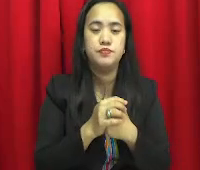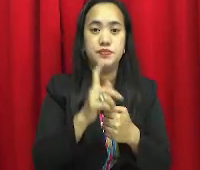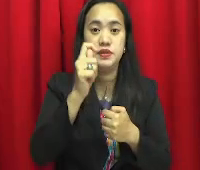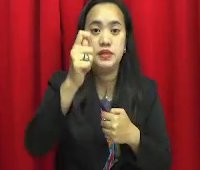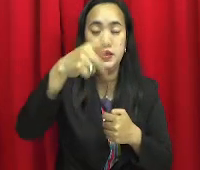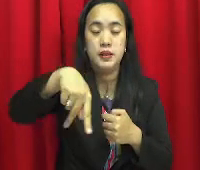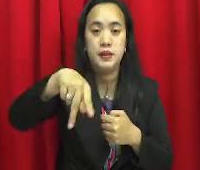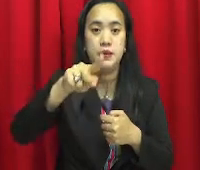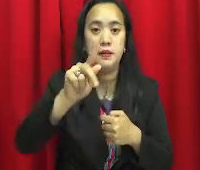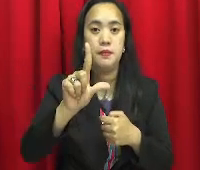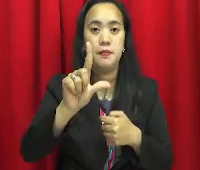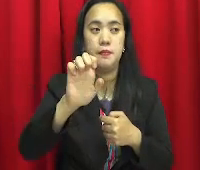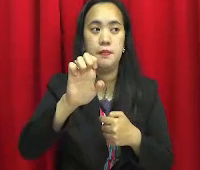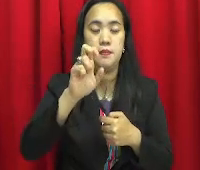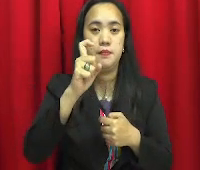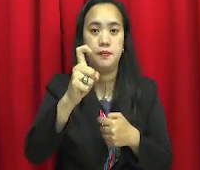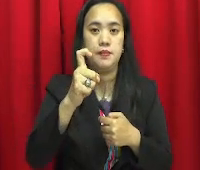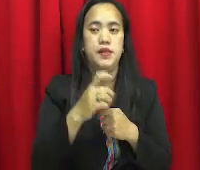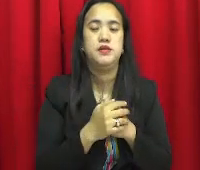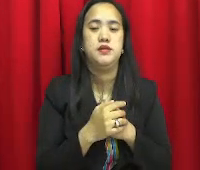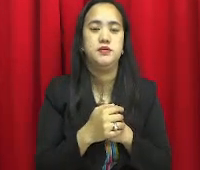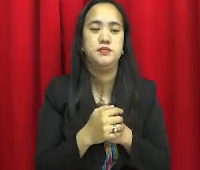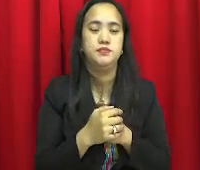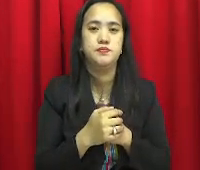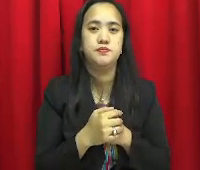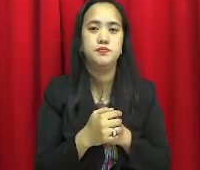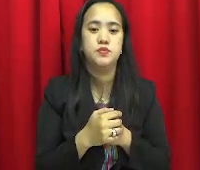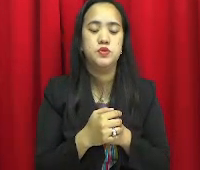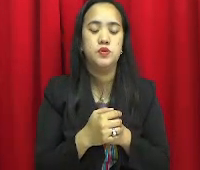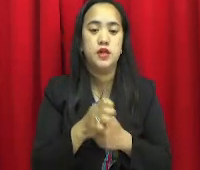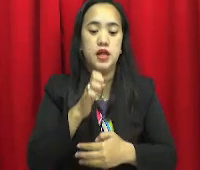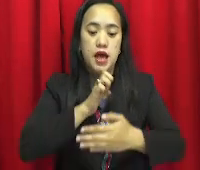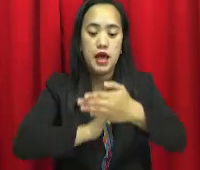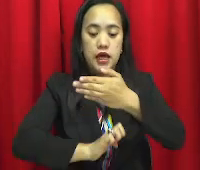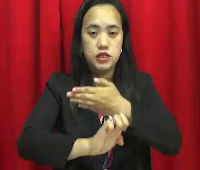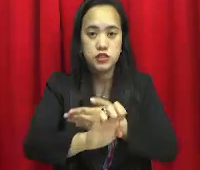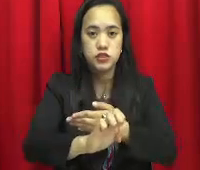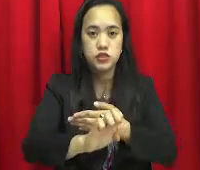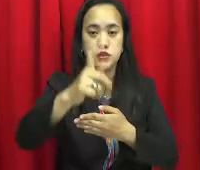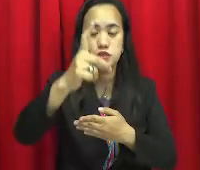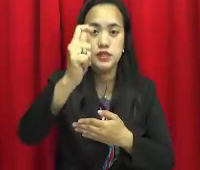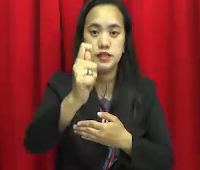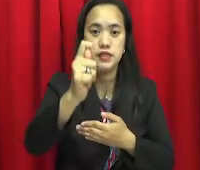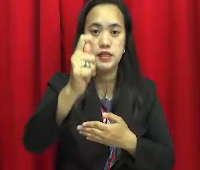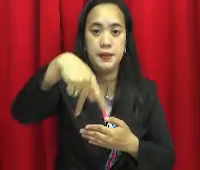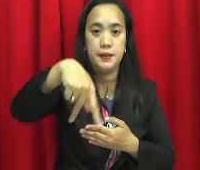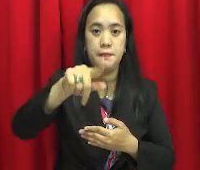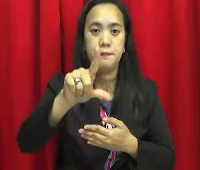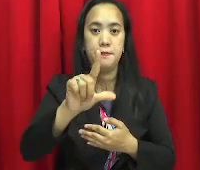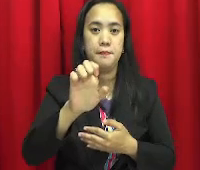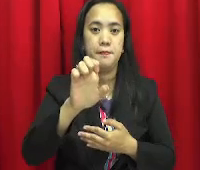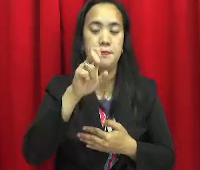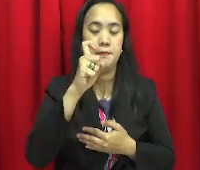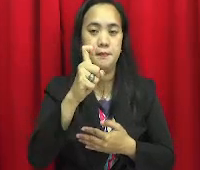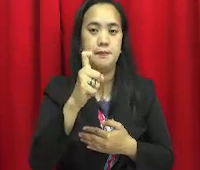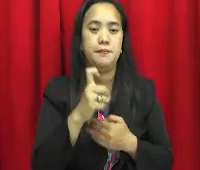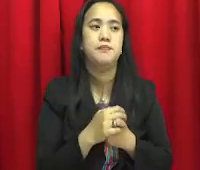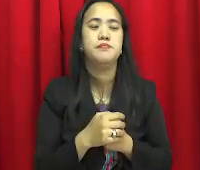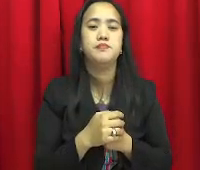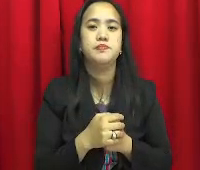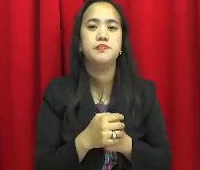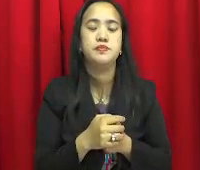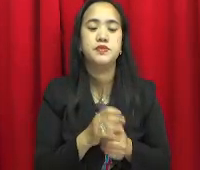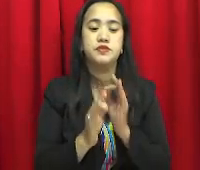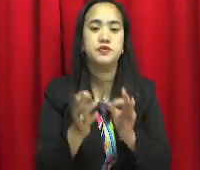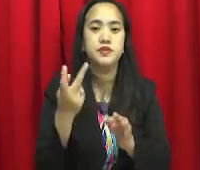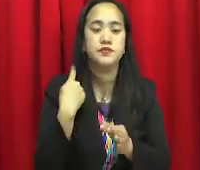T-Plex, dito sa Inlex hindi gaano eh. Pero pag pumasok na ako, simula na sa Isetex, pagka sa Isetex, medyo maganda-ganda